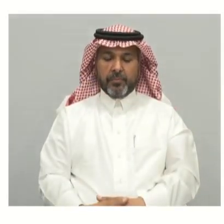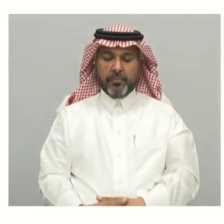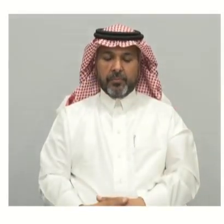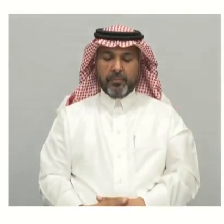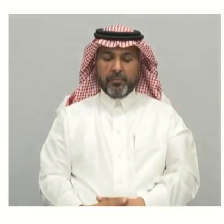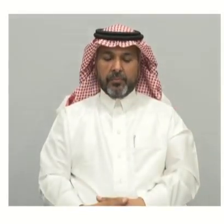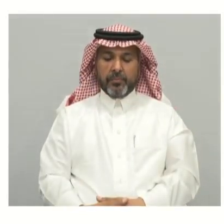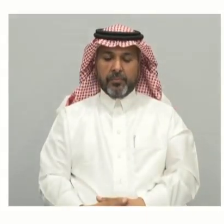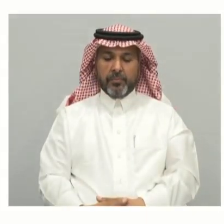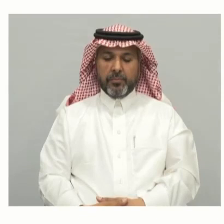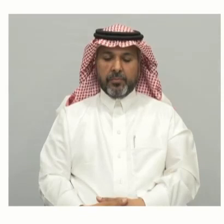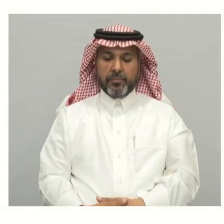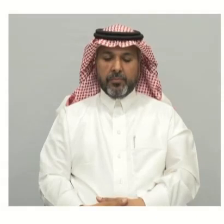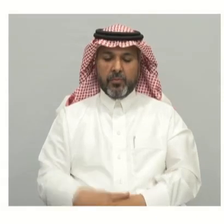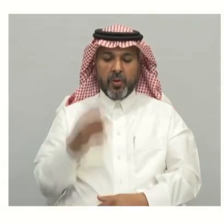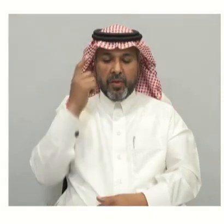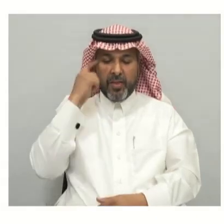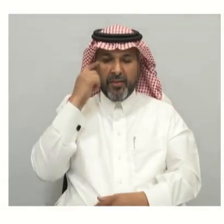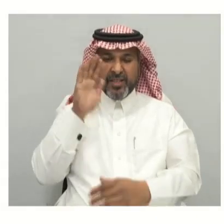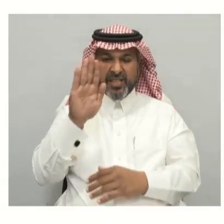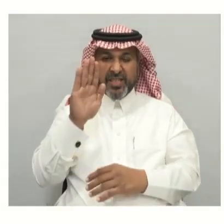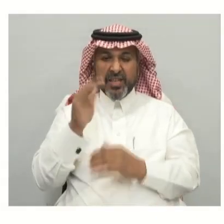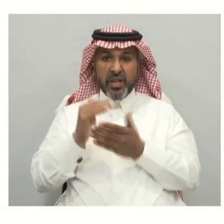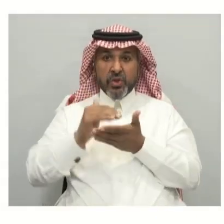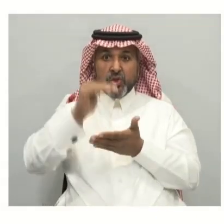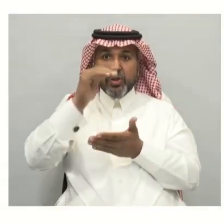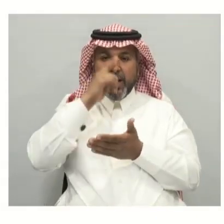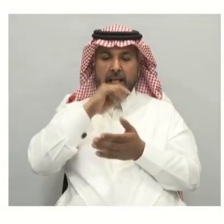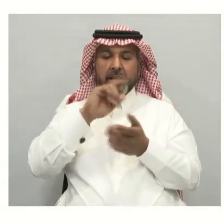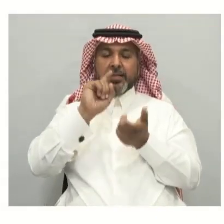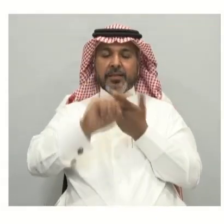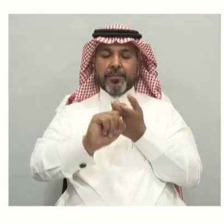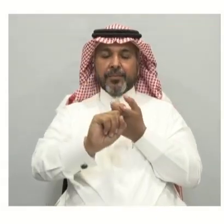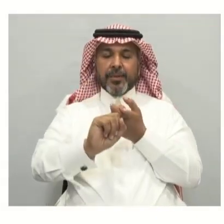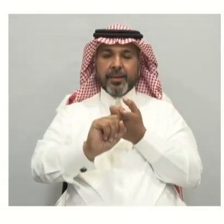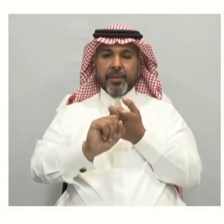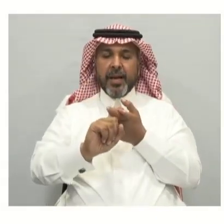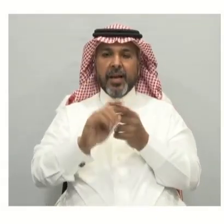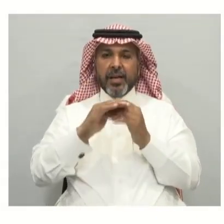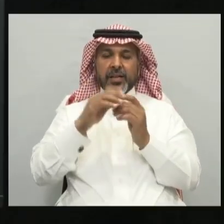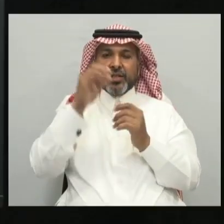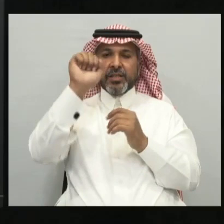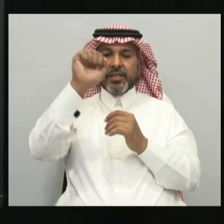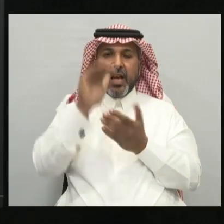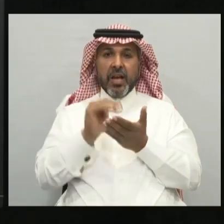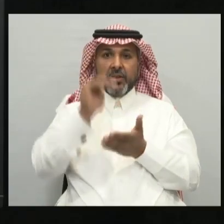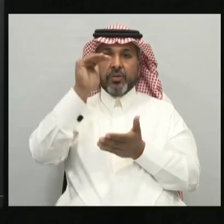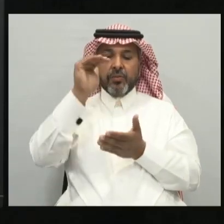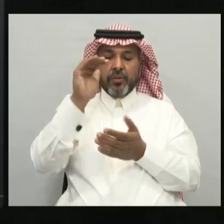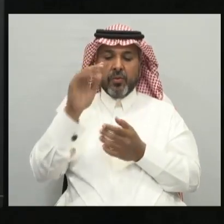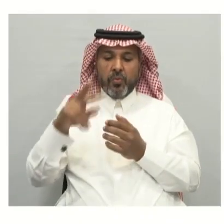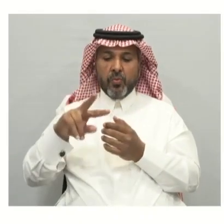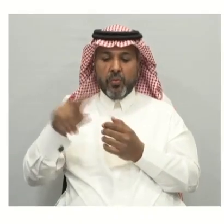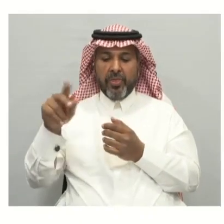ص ايضا في العلاقه العكسيه كلما زادت قيمه سين تنقص قيمه ص